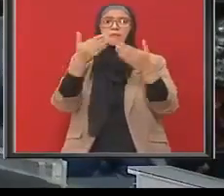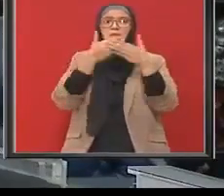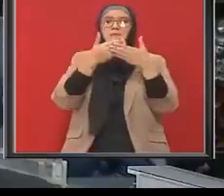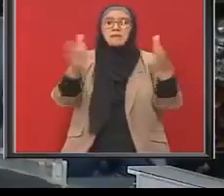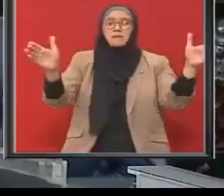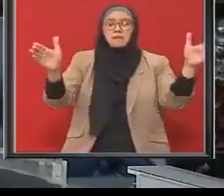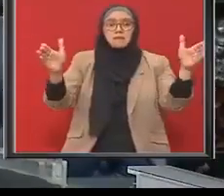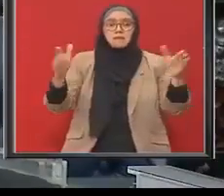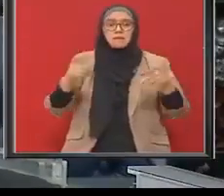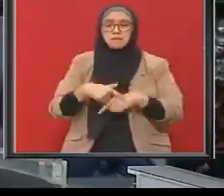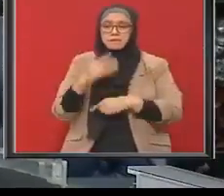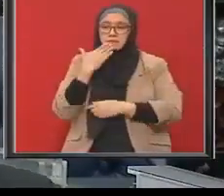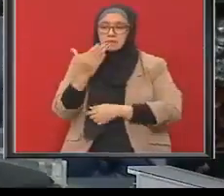atau public good gaze